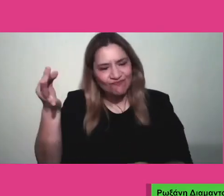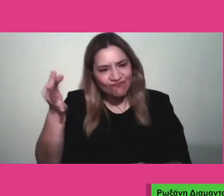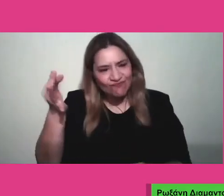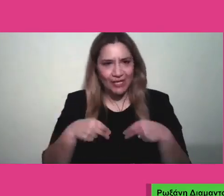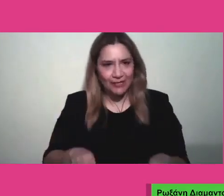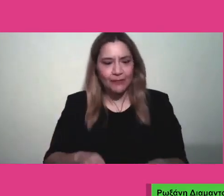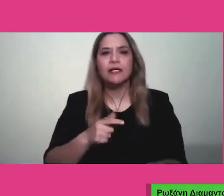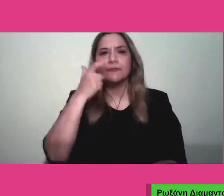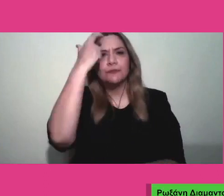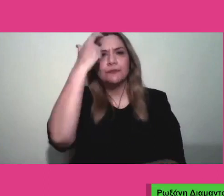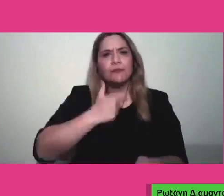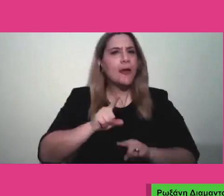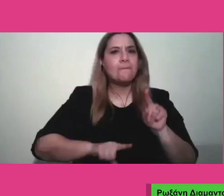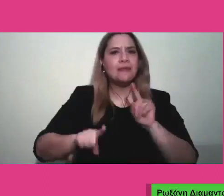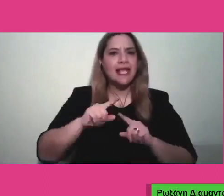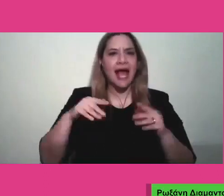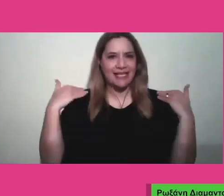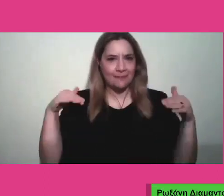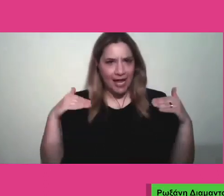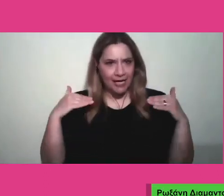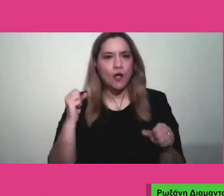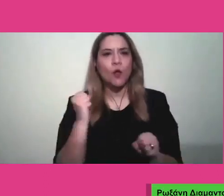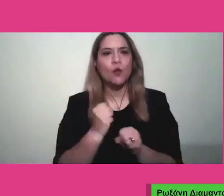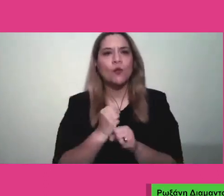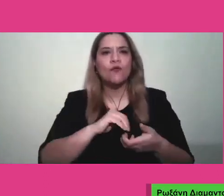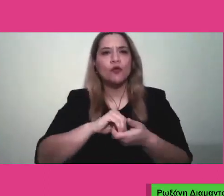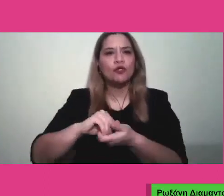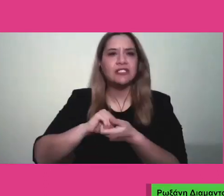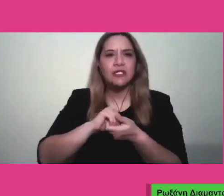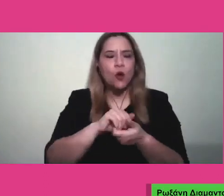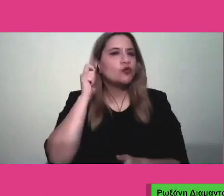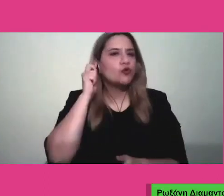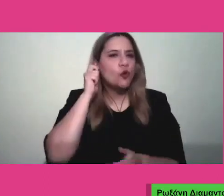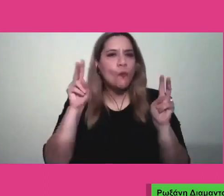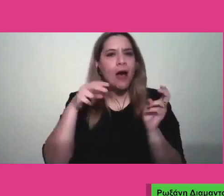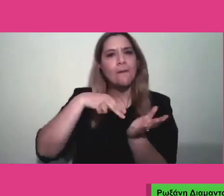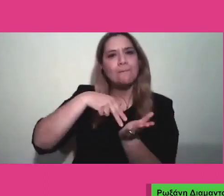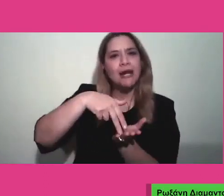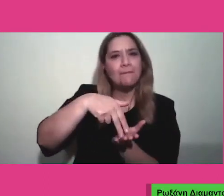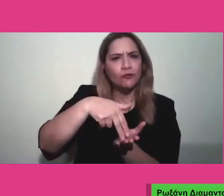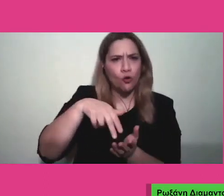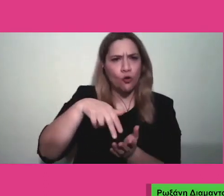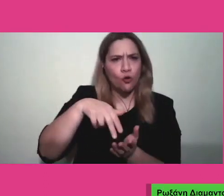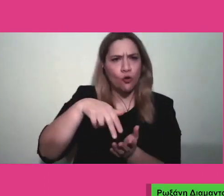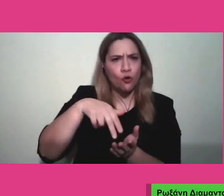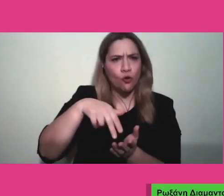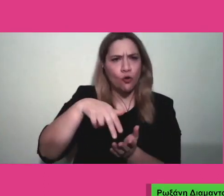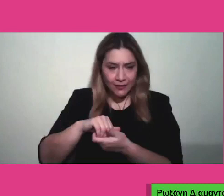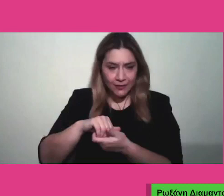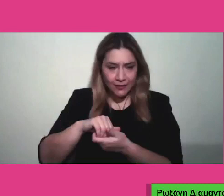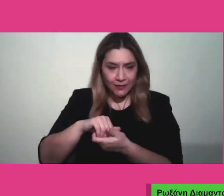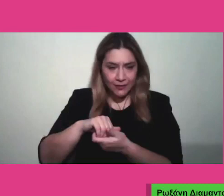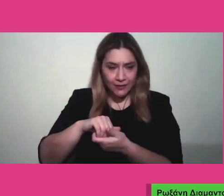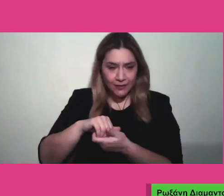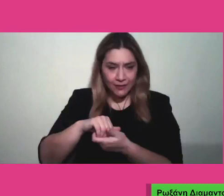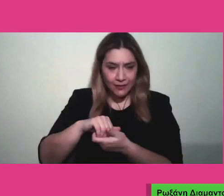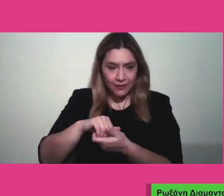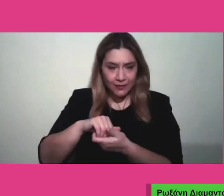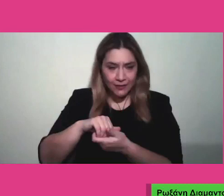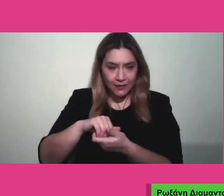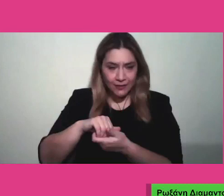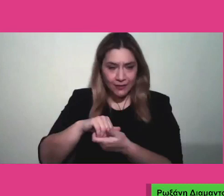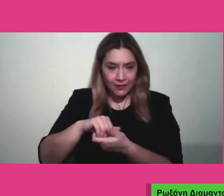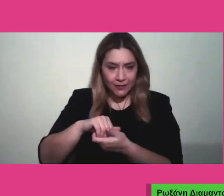Είμαι γυμνάστρια λοιπόν, εργάζομαι στον Σύλλογο Περπατώ, ο οποίος βέβαια δεν είναι απλά ένας σύλλογος, είναι μια κοινότητα. Δημιουργήθηκε